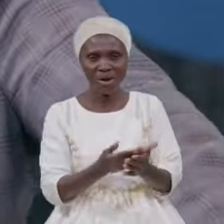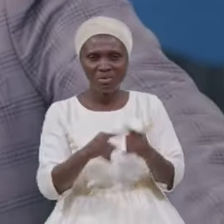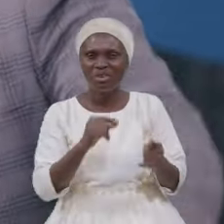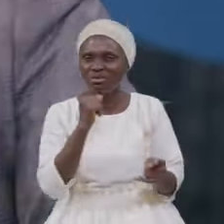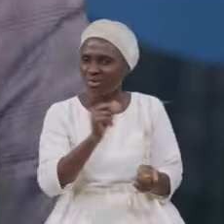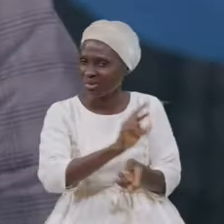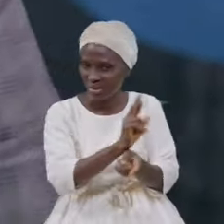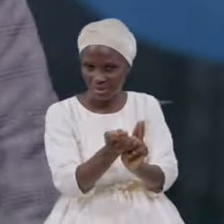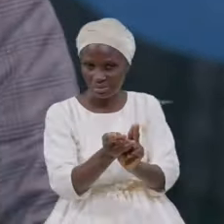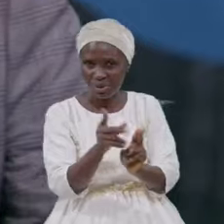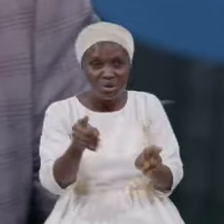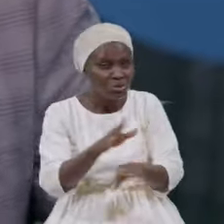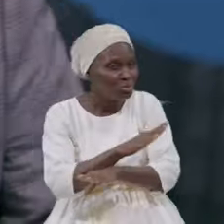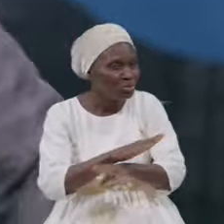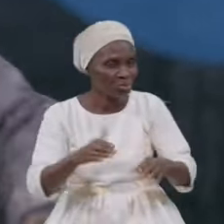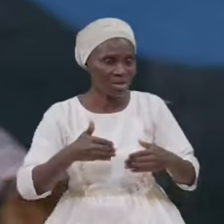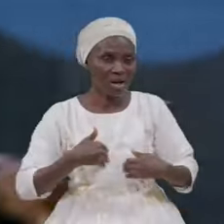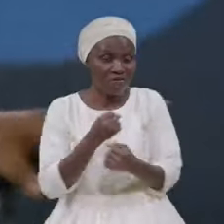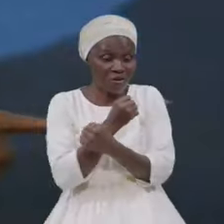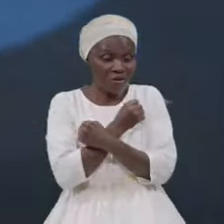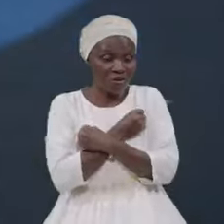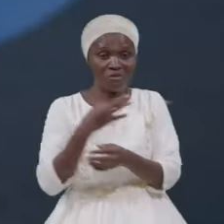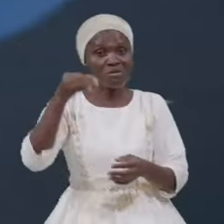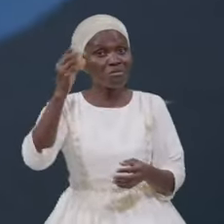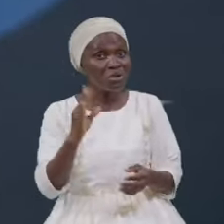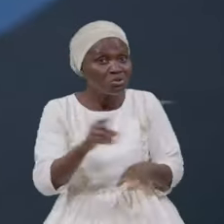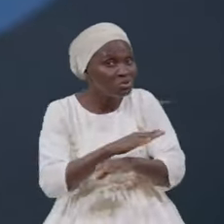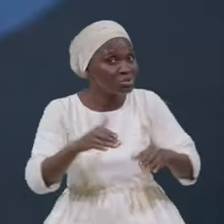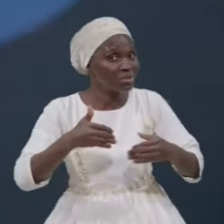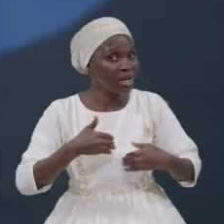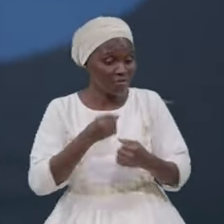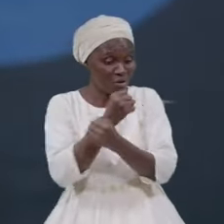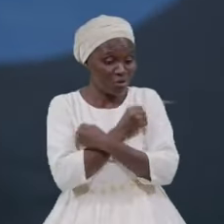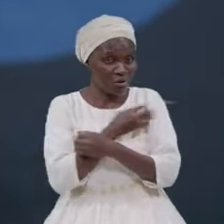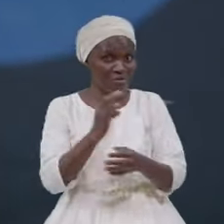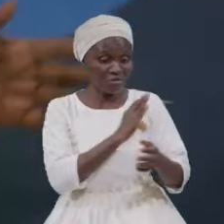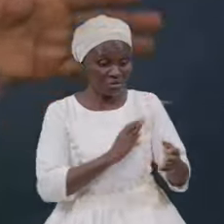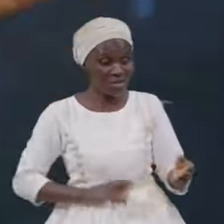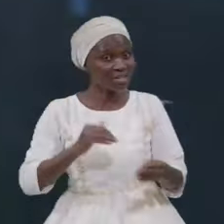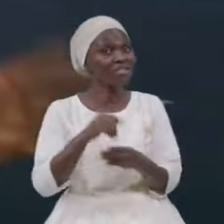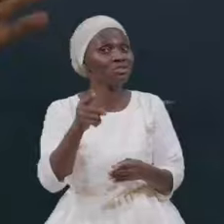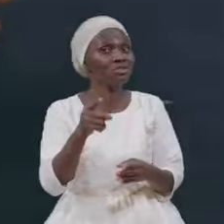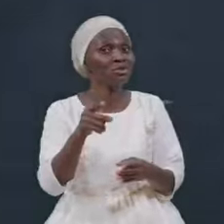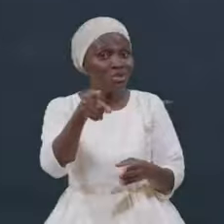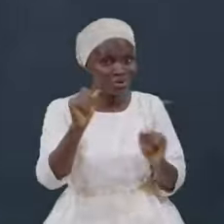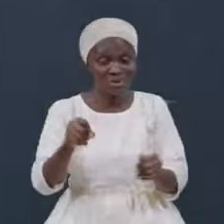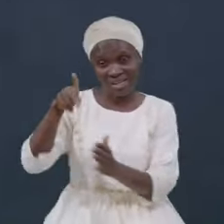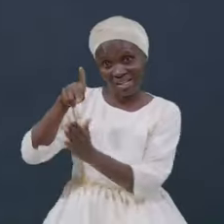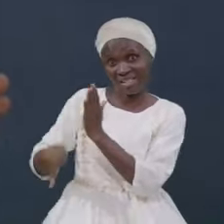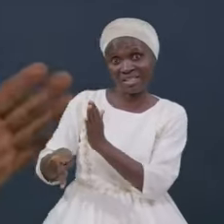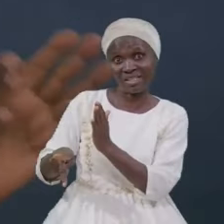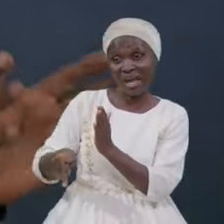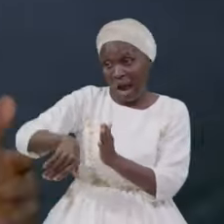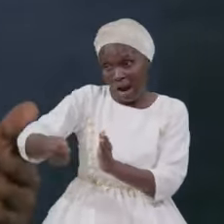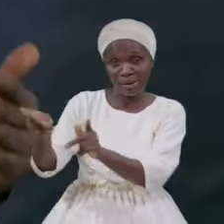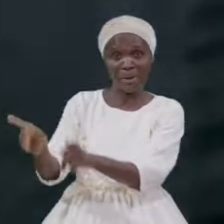Christ en eux. Et ils peuvent tuer, ils peuvent détruire. Parce que cette personne est d'une autre religion. Et